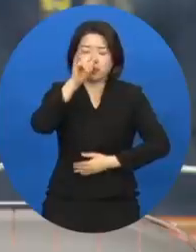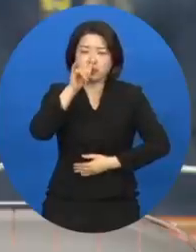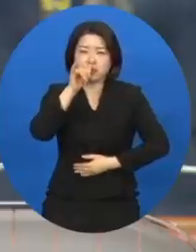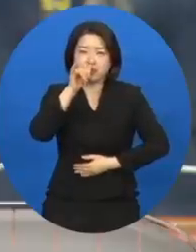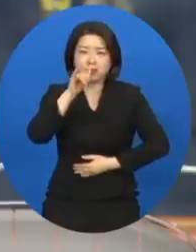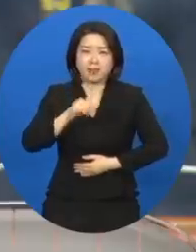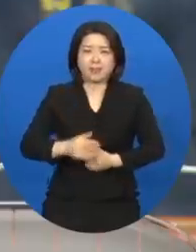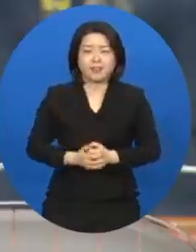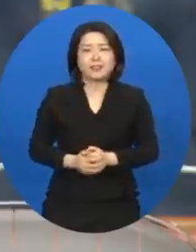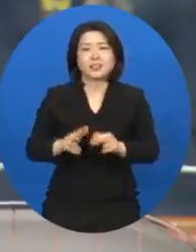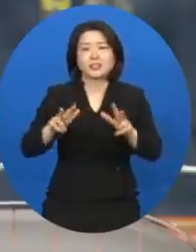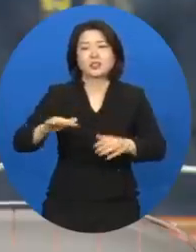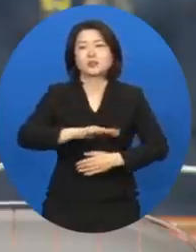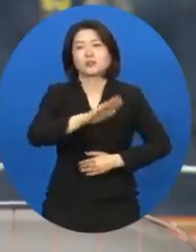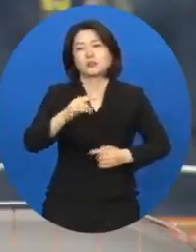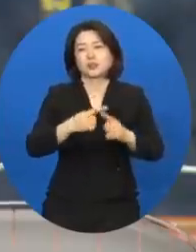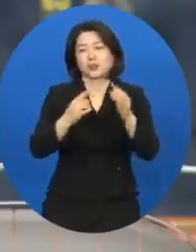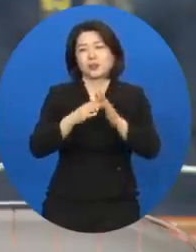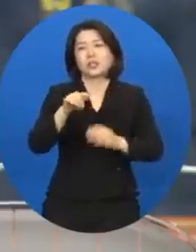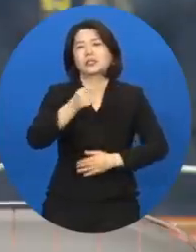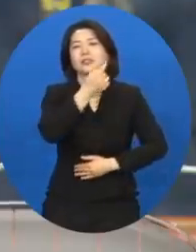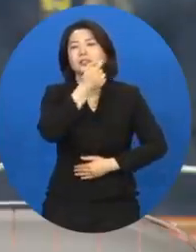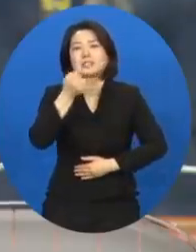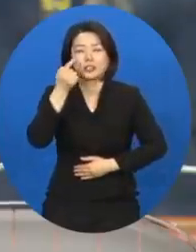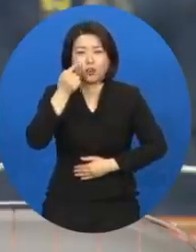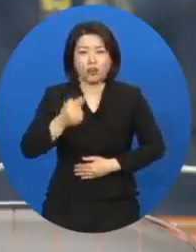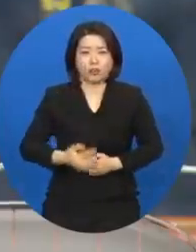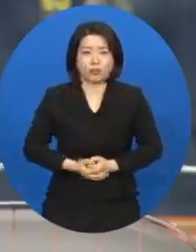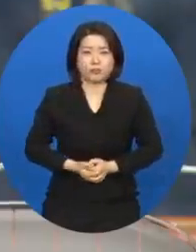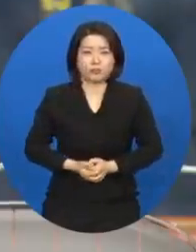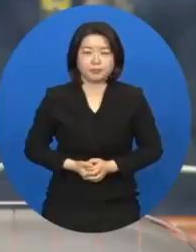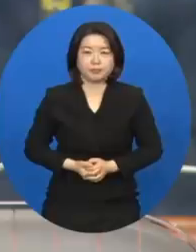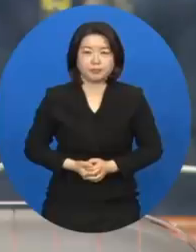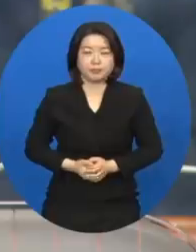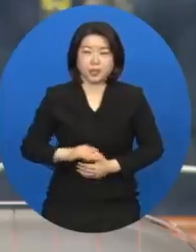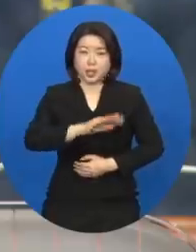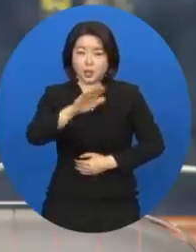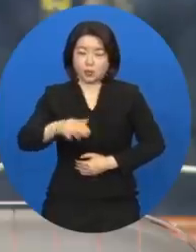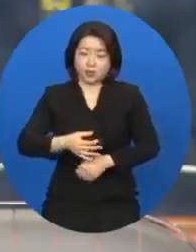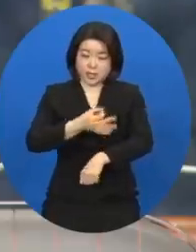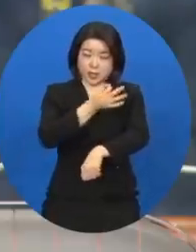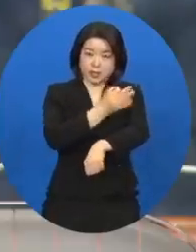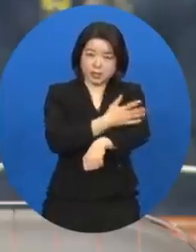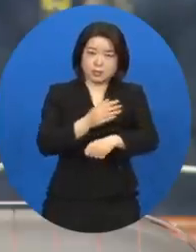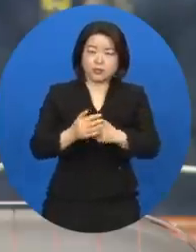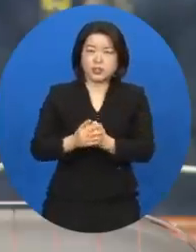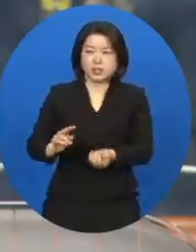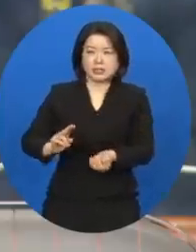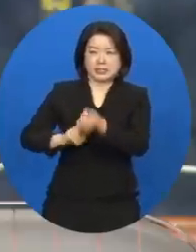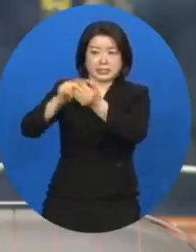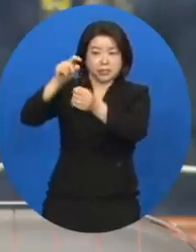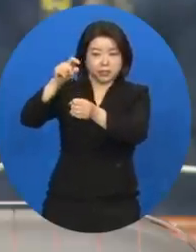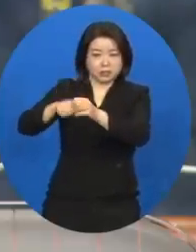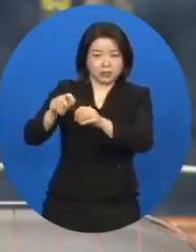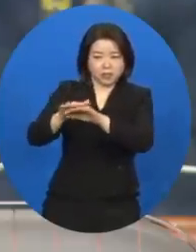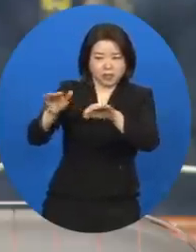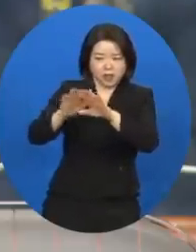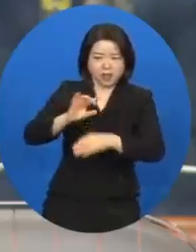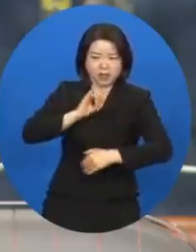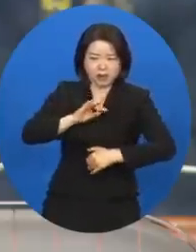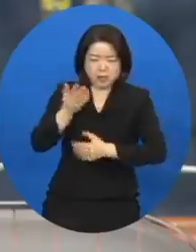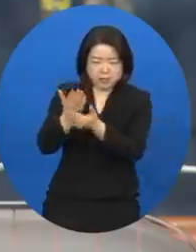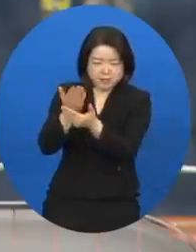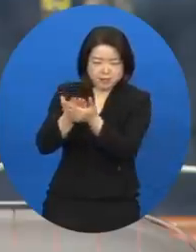지금 현재 우리 교회가 그 증거예요. 우리는 단순히 기적적인 해결만을 구하지